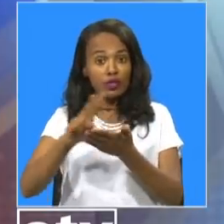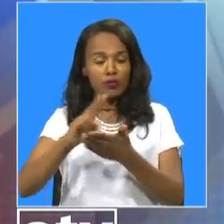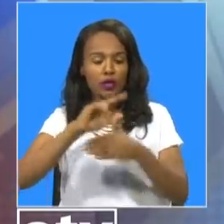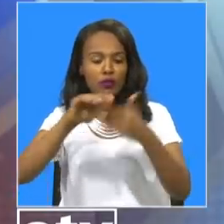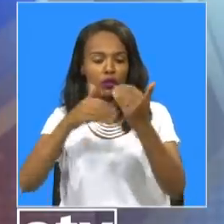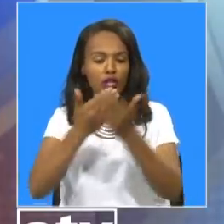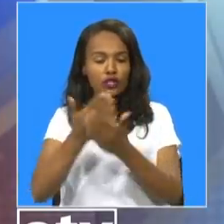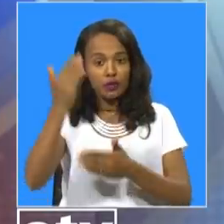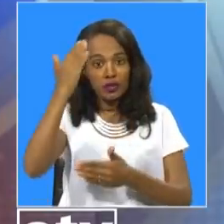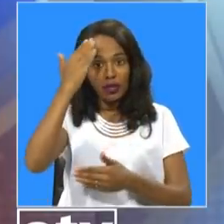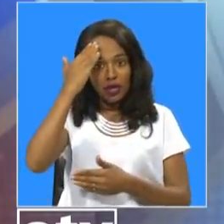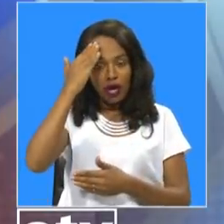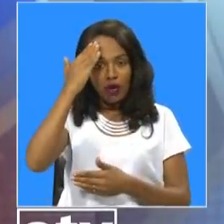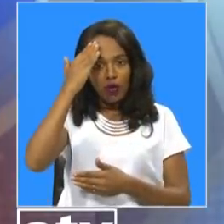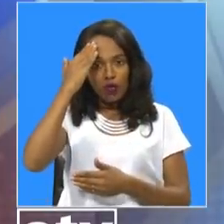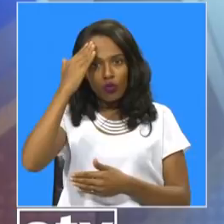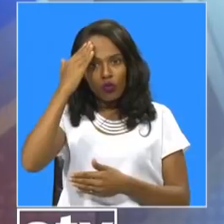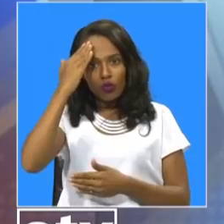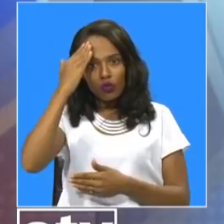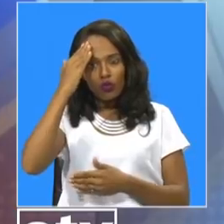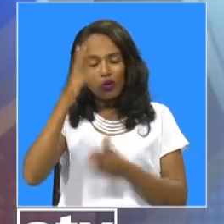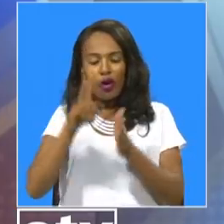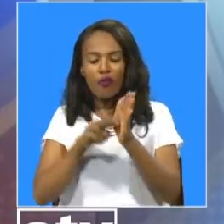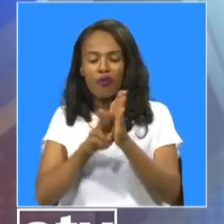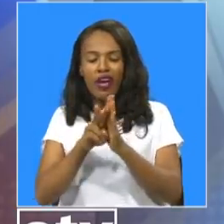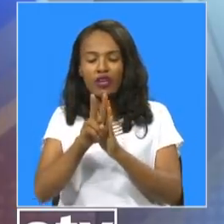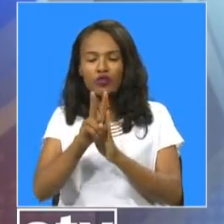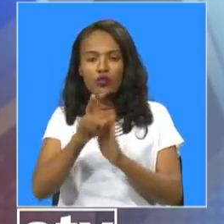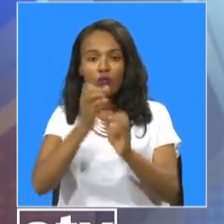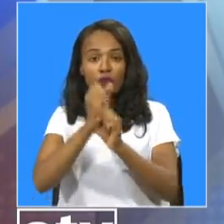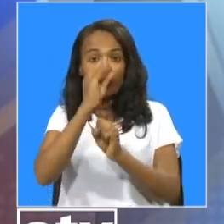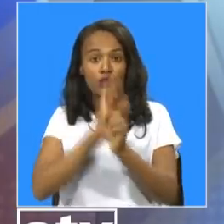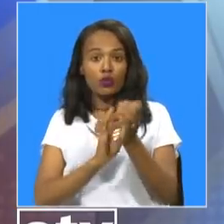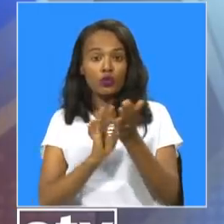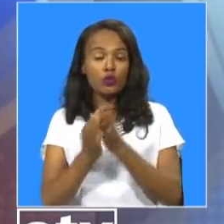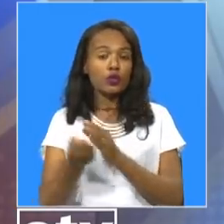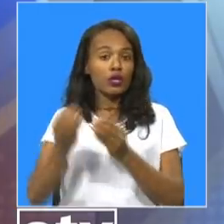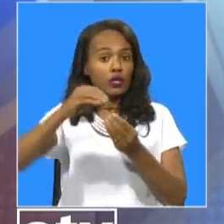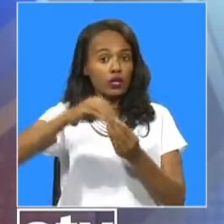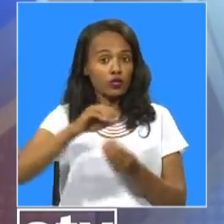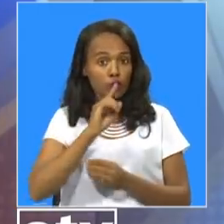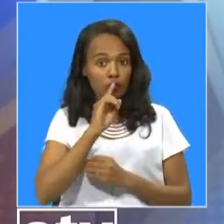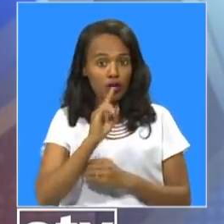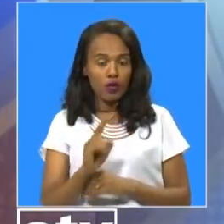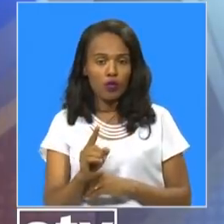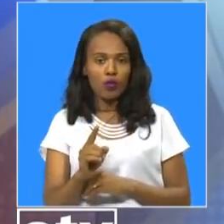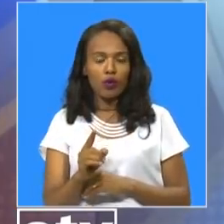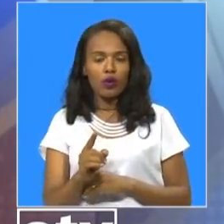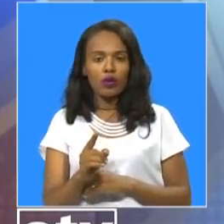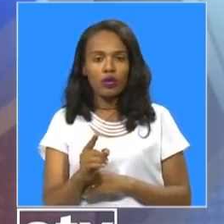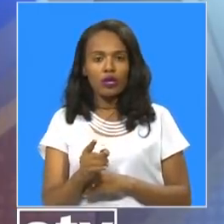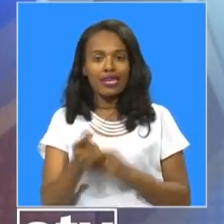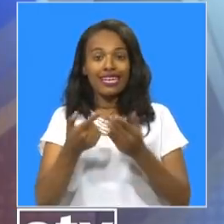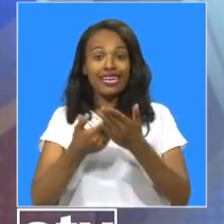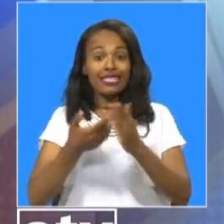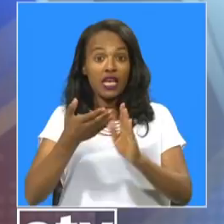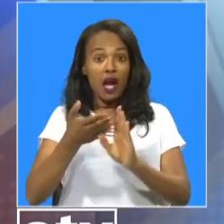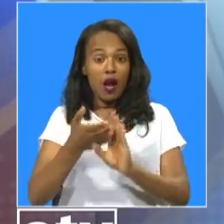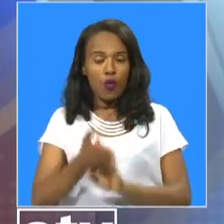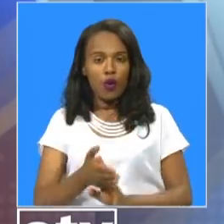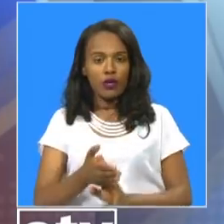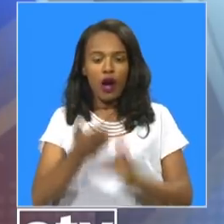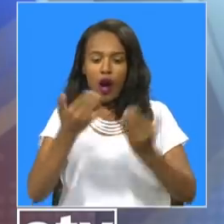ሁላችንም እንደምናውቀው በቫይረሱ የሚያዙ ሰዎች ቁጥር እየጨመረ ነው። ከዚህ አኳያ